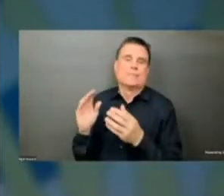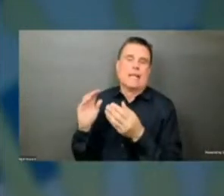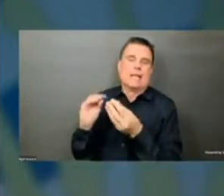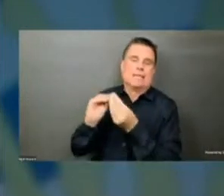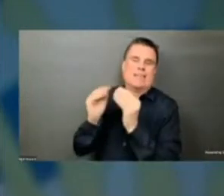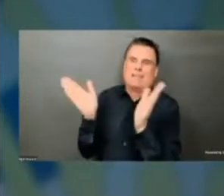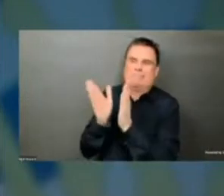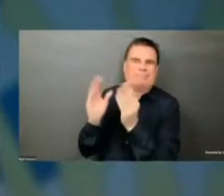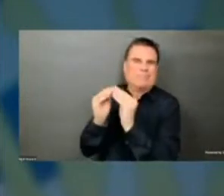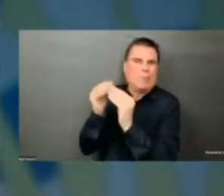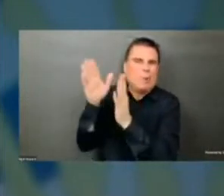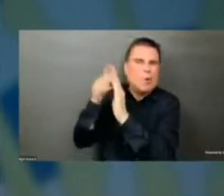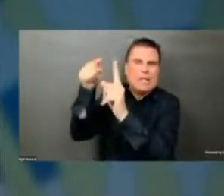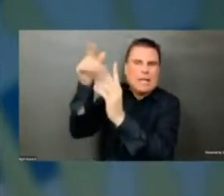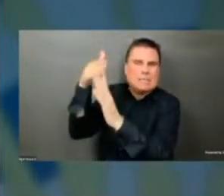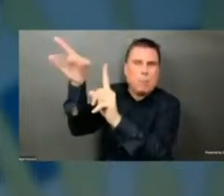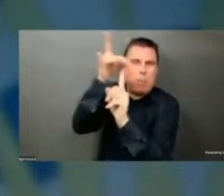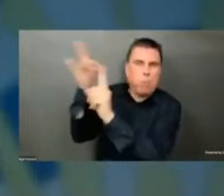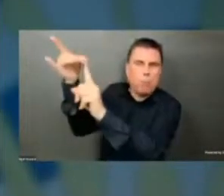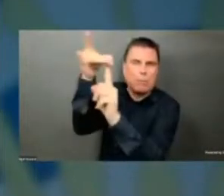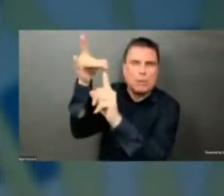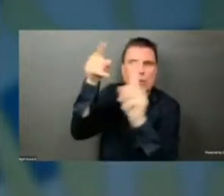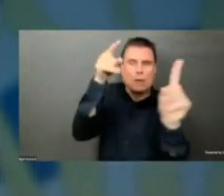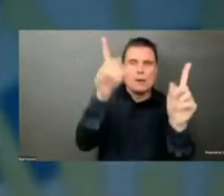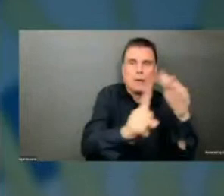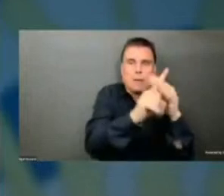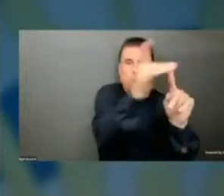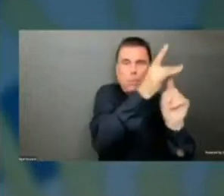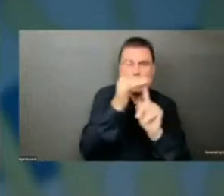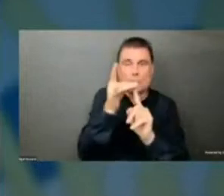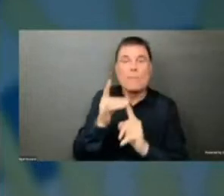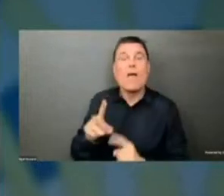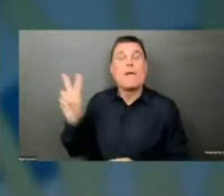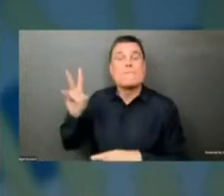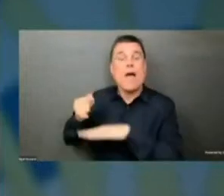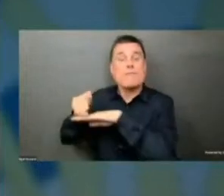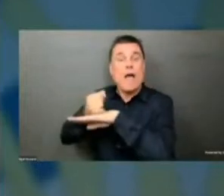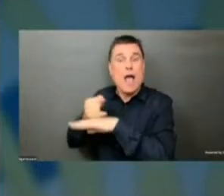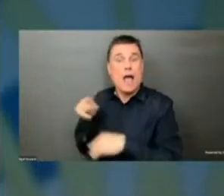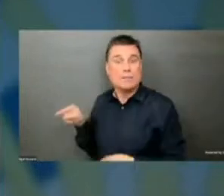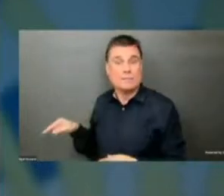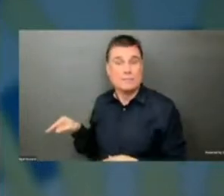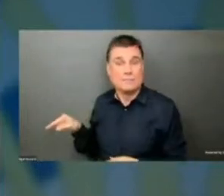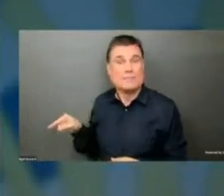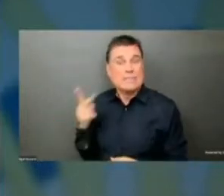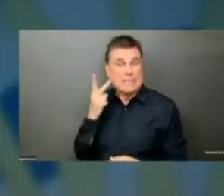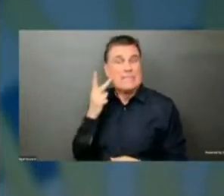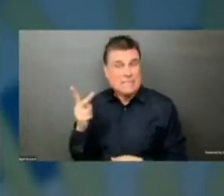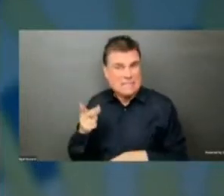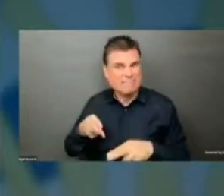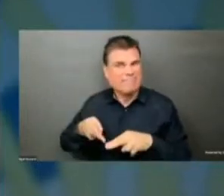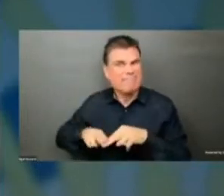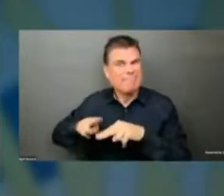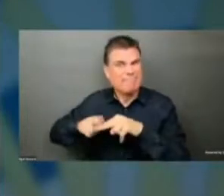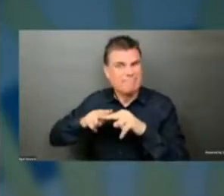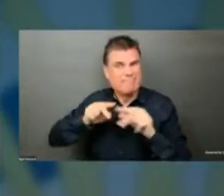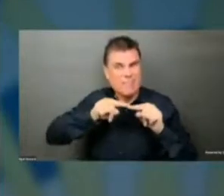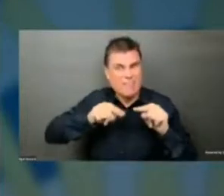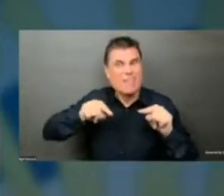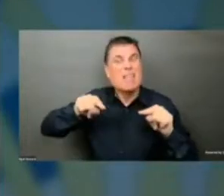Island, we've had an 那么 increase 岛 over the 上卫 last 生局 number of 我们看到了 weeks, 快速的 but that 增 is 长 slowly coming down 现在 again. 也是慢慢下